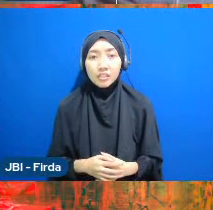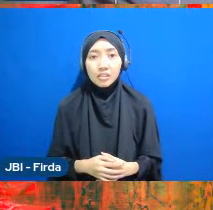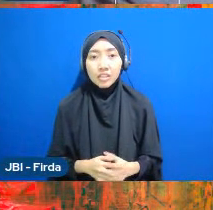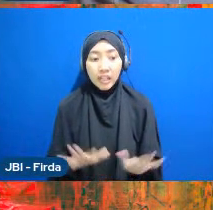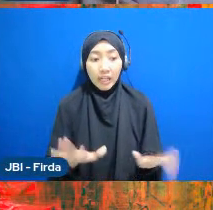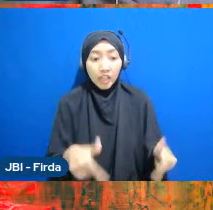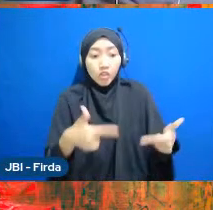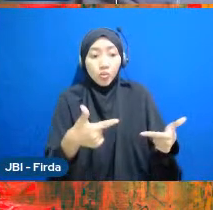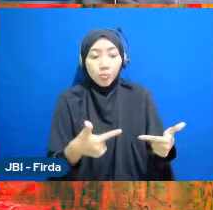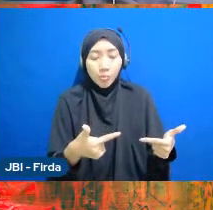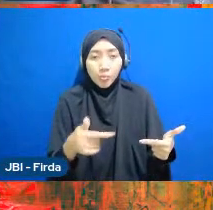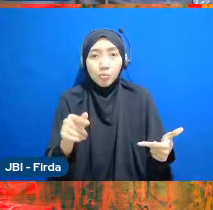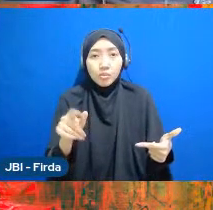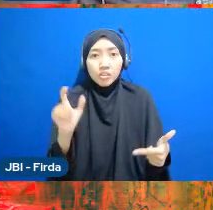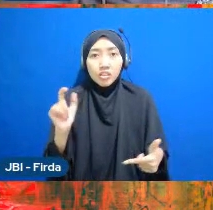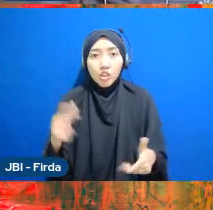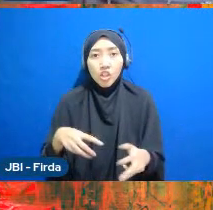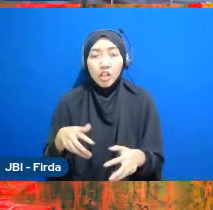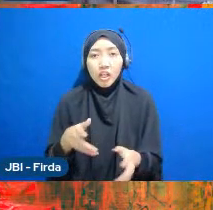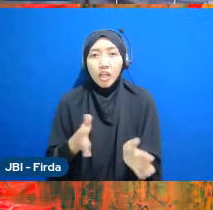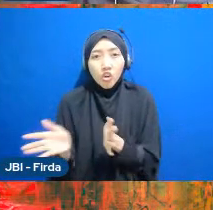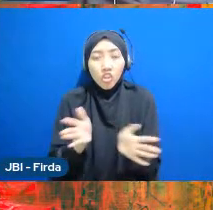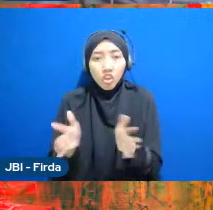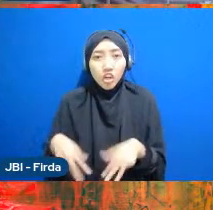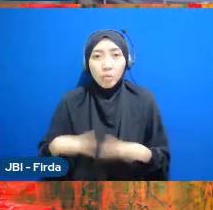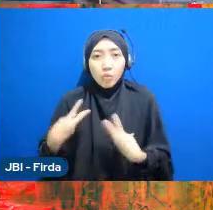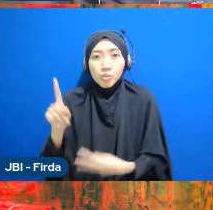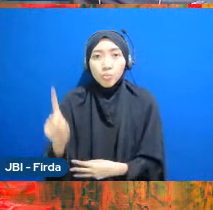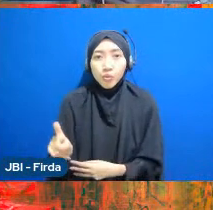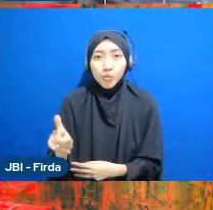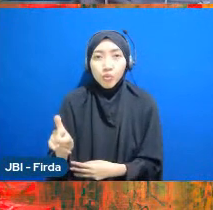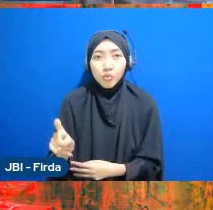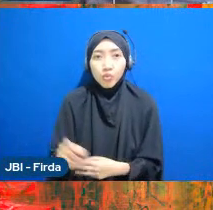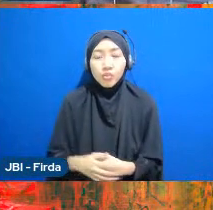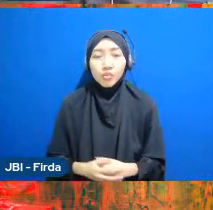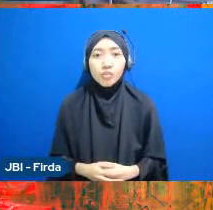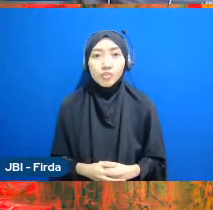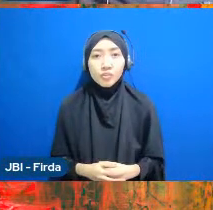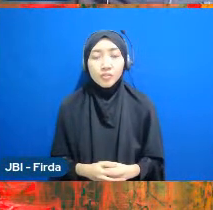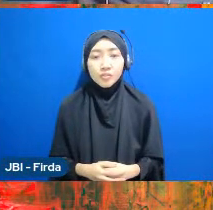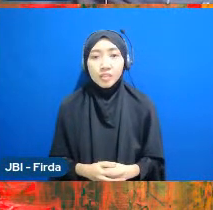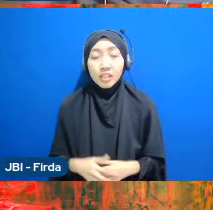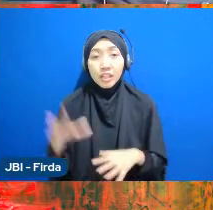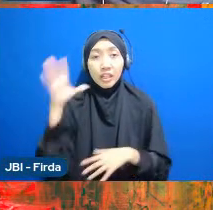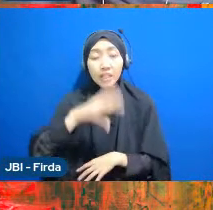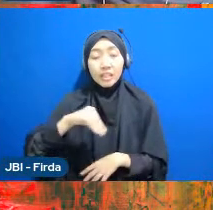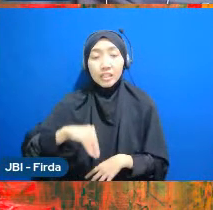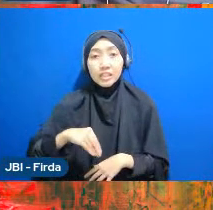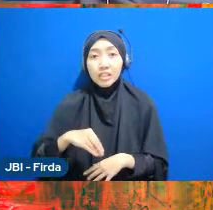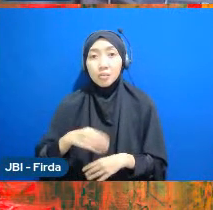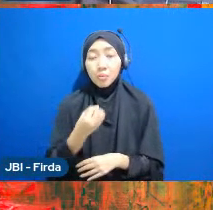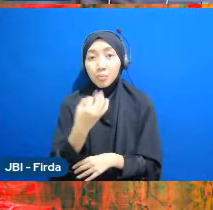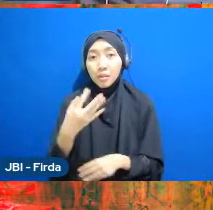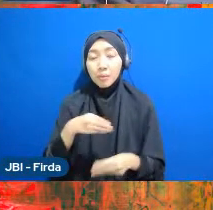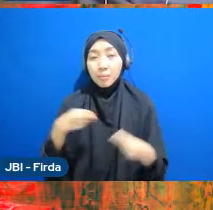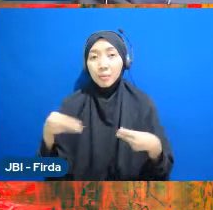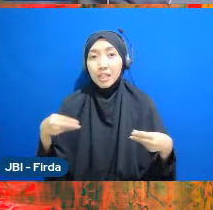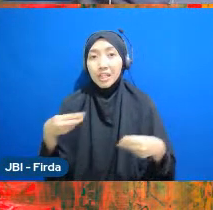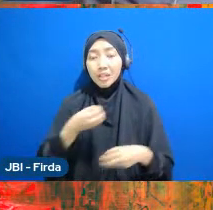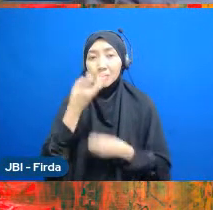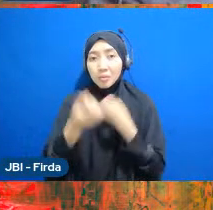mengontrol emosinya dengan baik. Baik, pada hari ini ada beberapa materi yang ingin saya